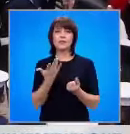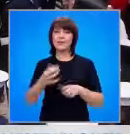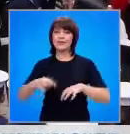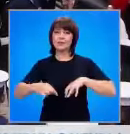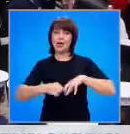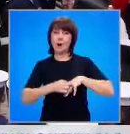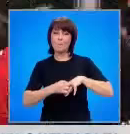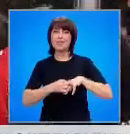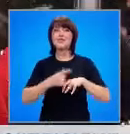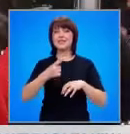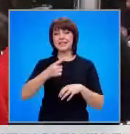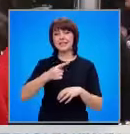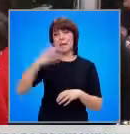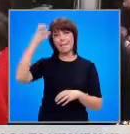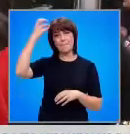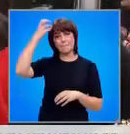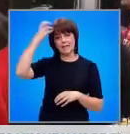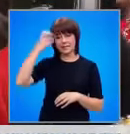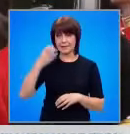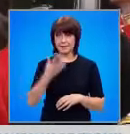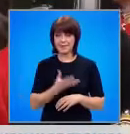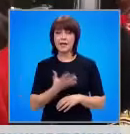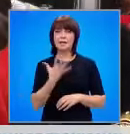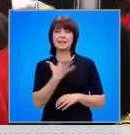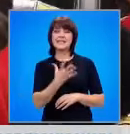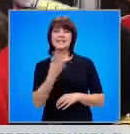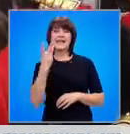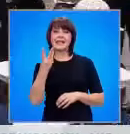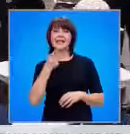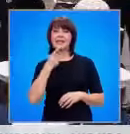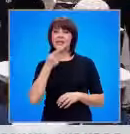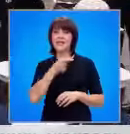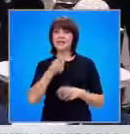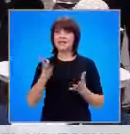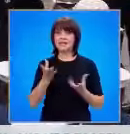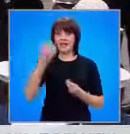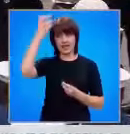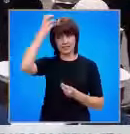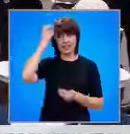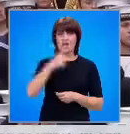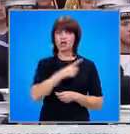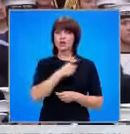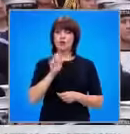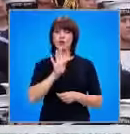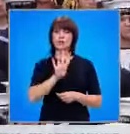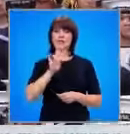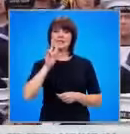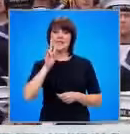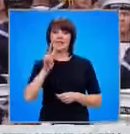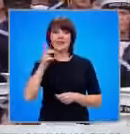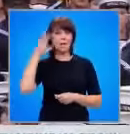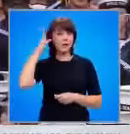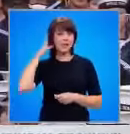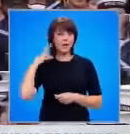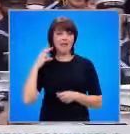принц Филип и където е нейната коронация през 1953 година. 142 моряци тегляха уредения лафет, използван